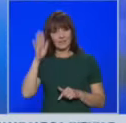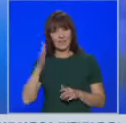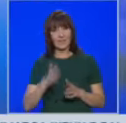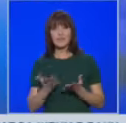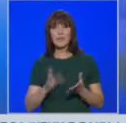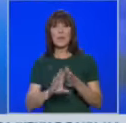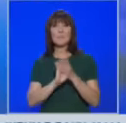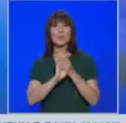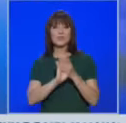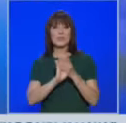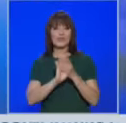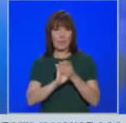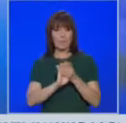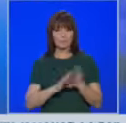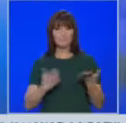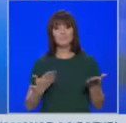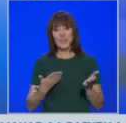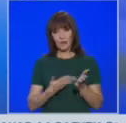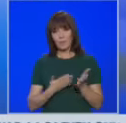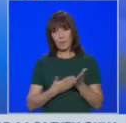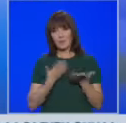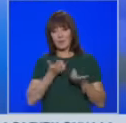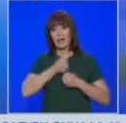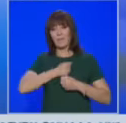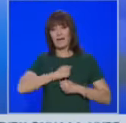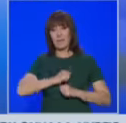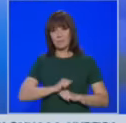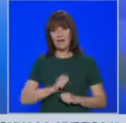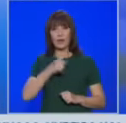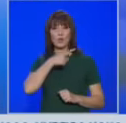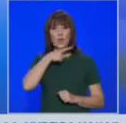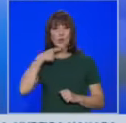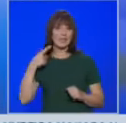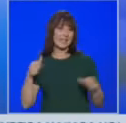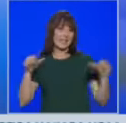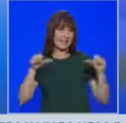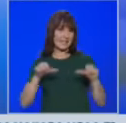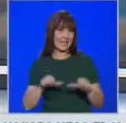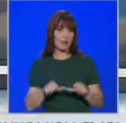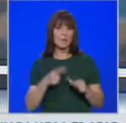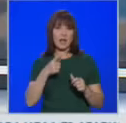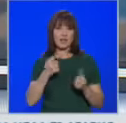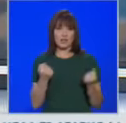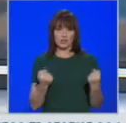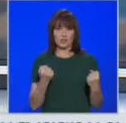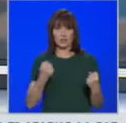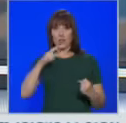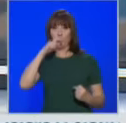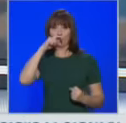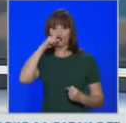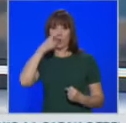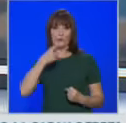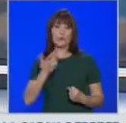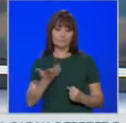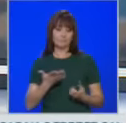Да поздравим Нургюл Салимова, независимо от поражението, което претърпя от рускинята Александра Горячкина, но тя се държа достойно и наистина заслужи